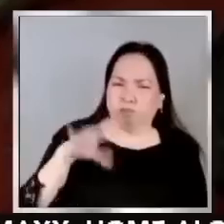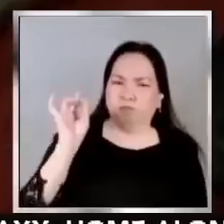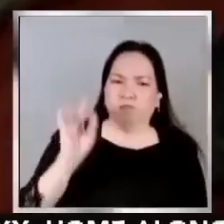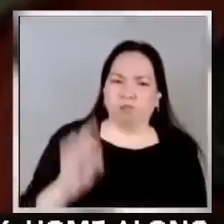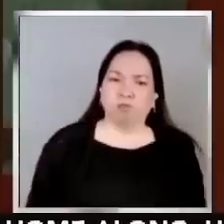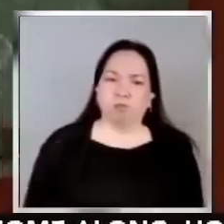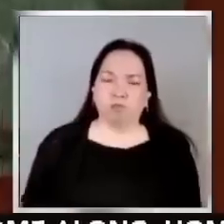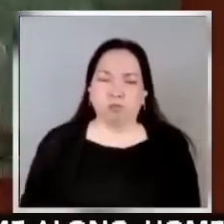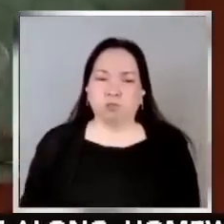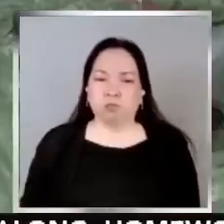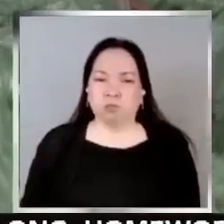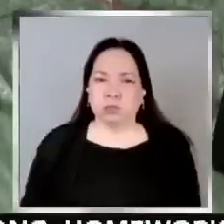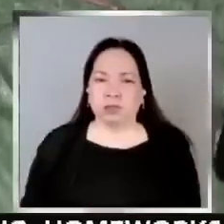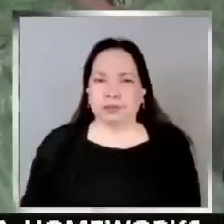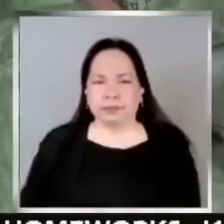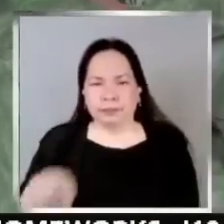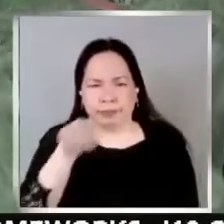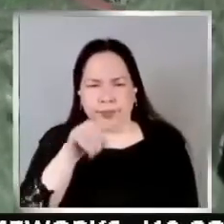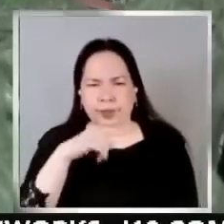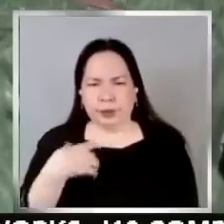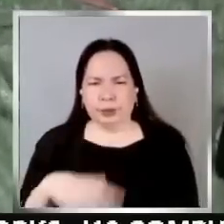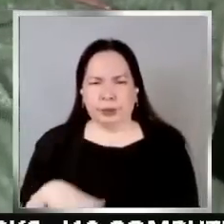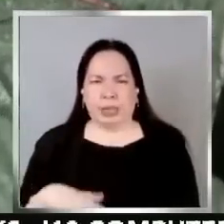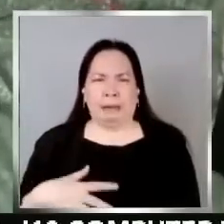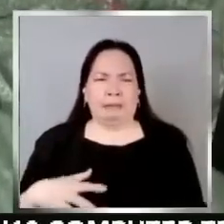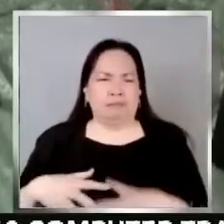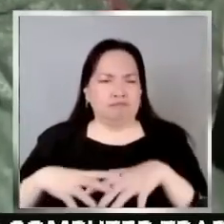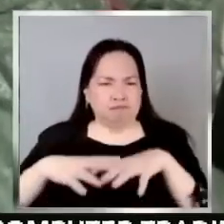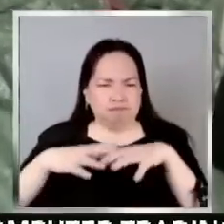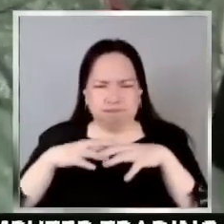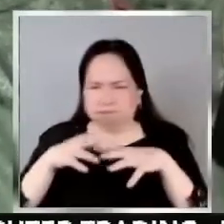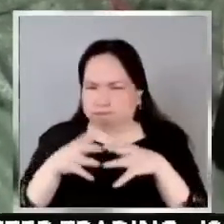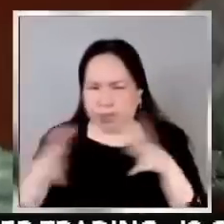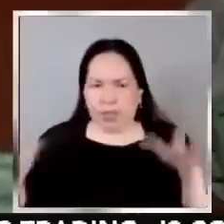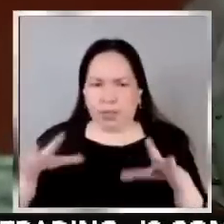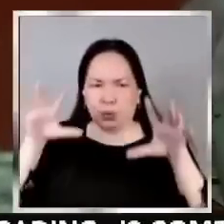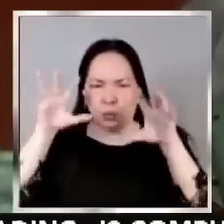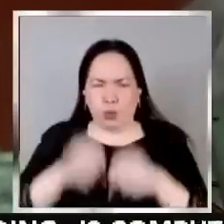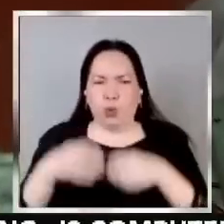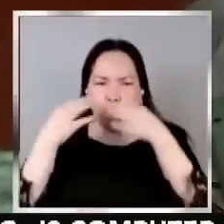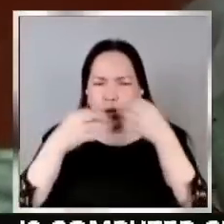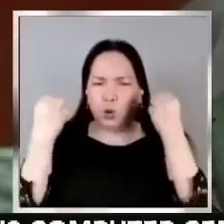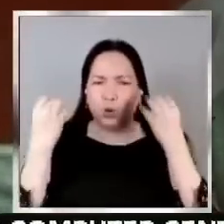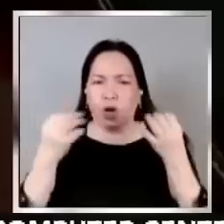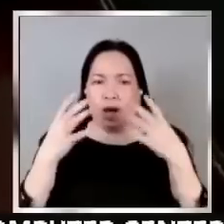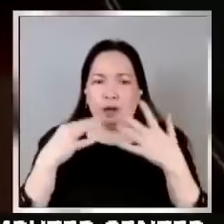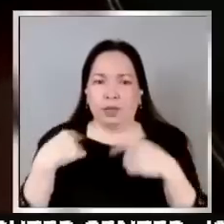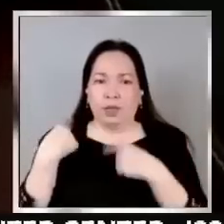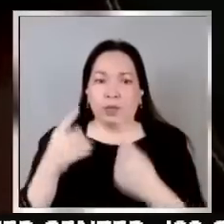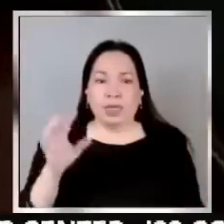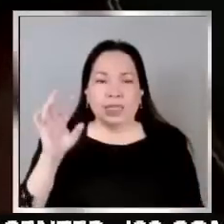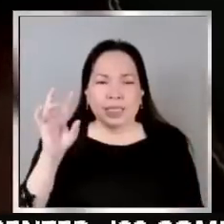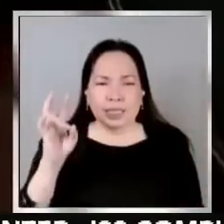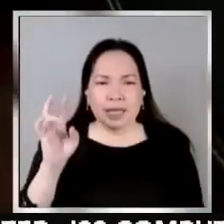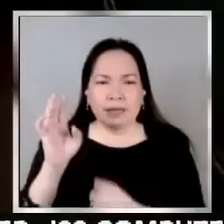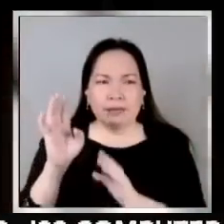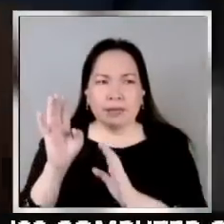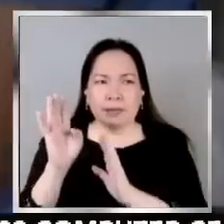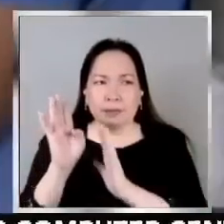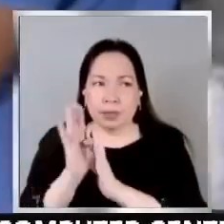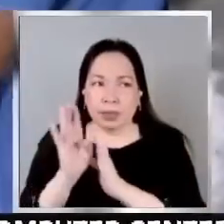Sa itinuturing na pinakamalaking huli ng droga sa kasaysayan, kung saan halos 7 bilyong pisong halaga ng shabu ang